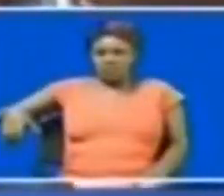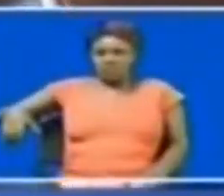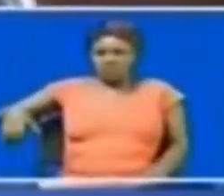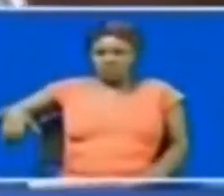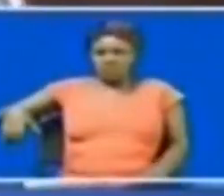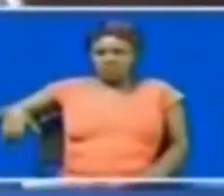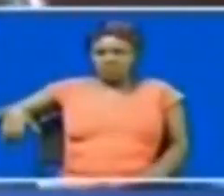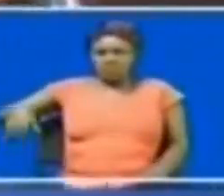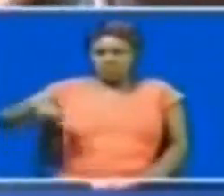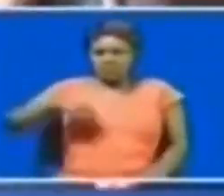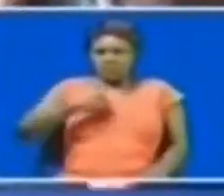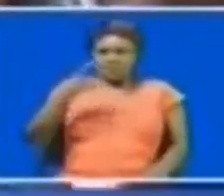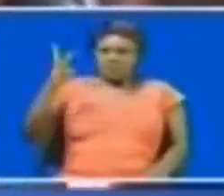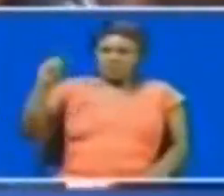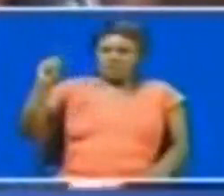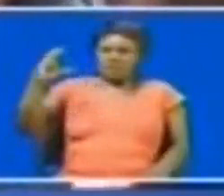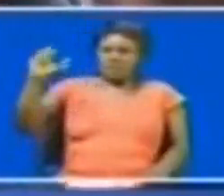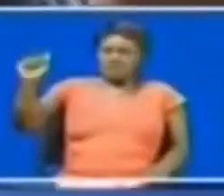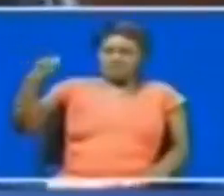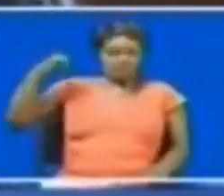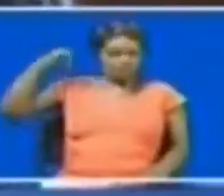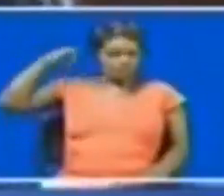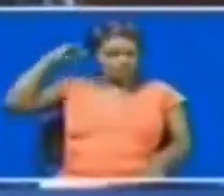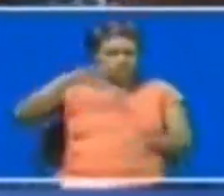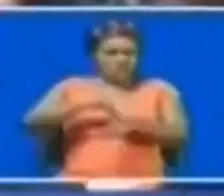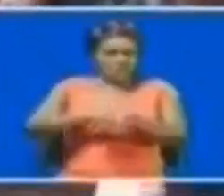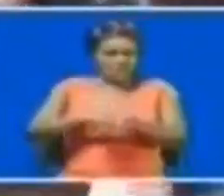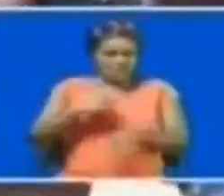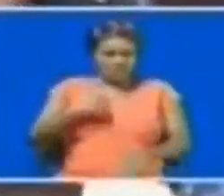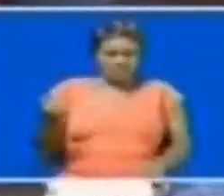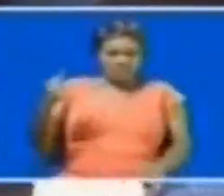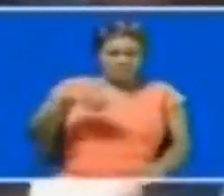Na mimi kama MCA nimepigiwa simu na